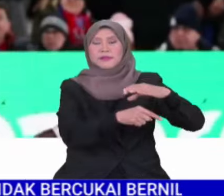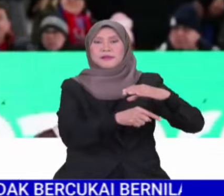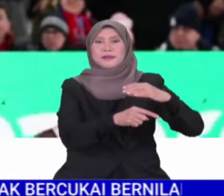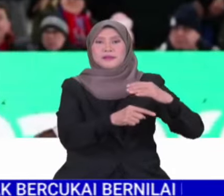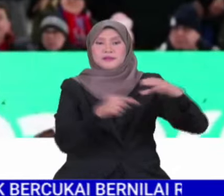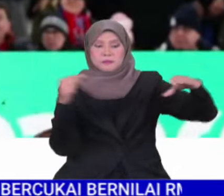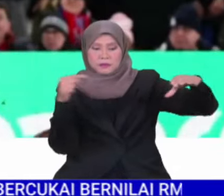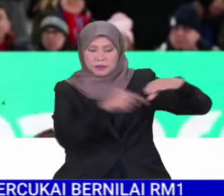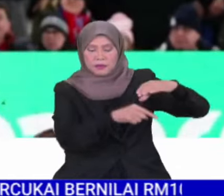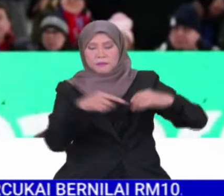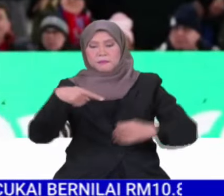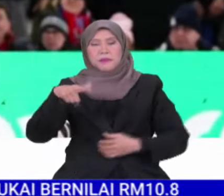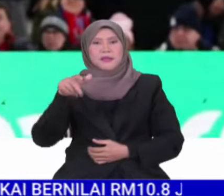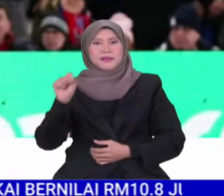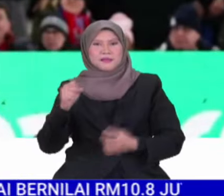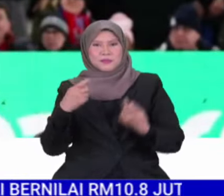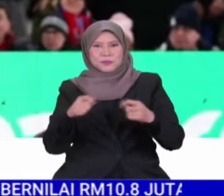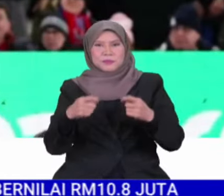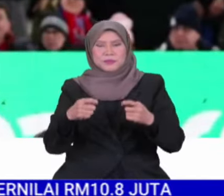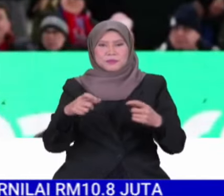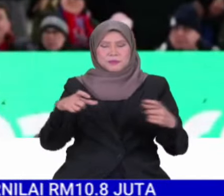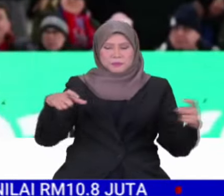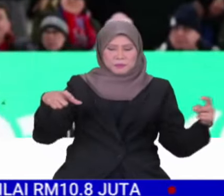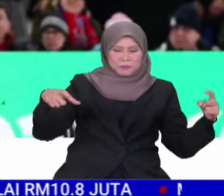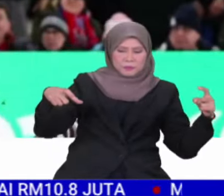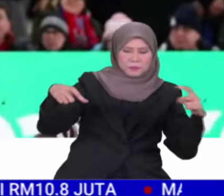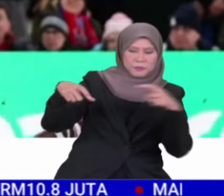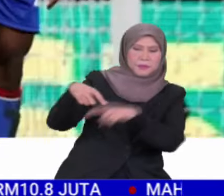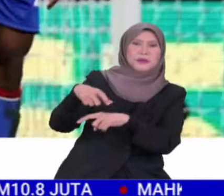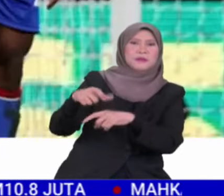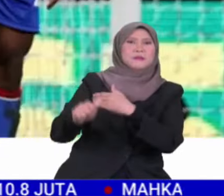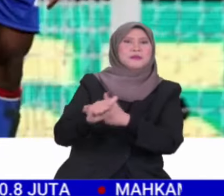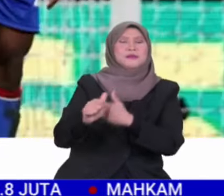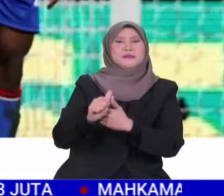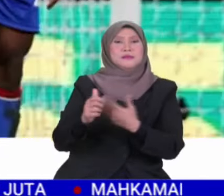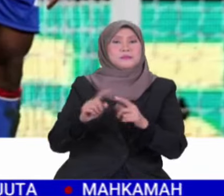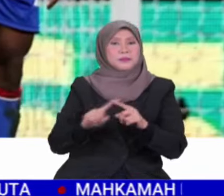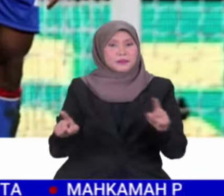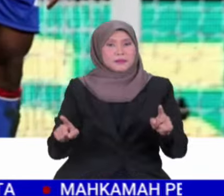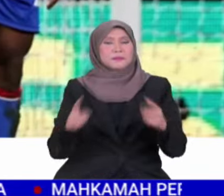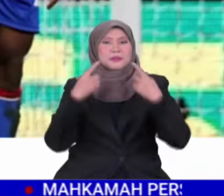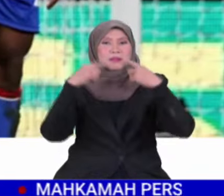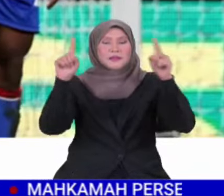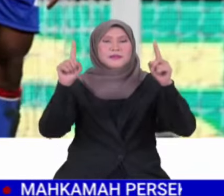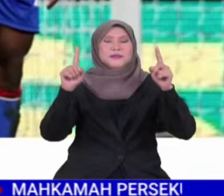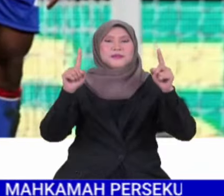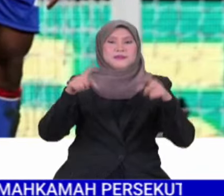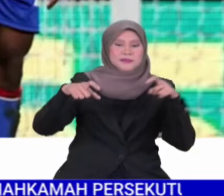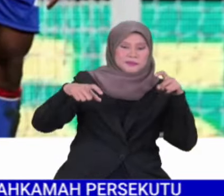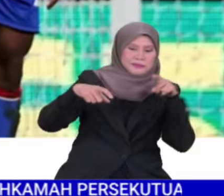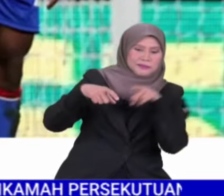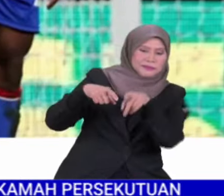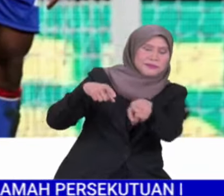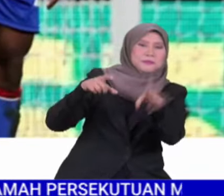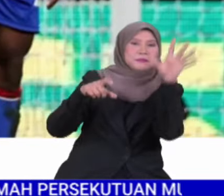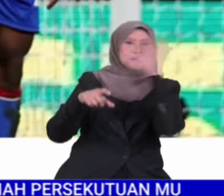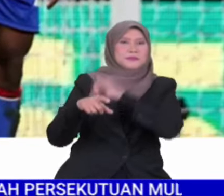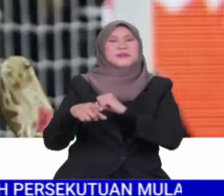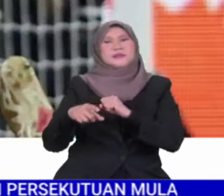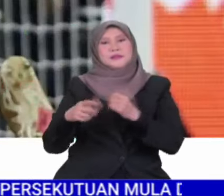dengan jaringan itu, Palace cuba bangkit dengan melancarkan beberapa serangan berbahaya namun berjaya dinafikan penjaga gol David De